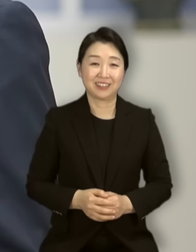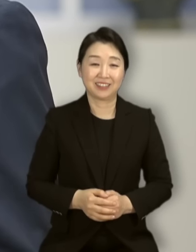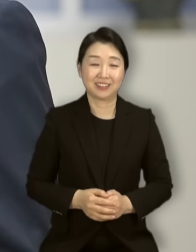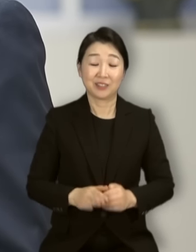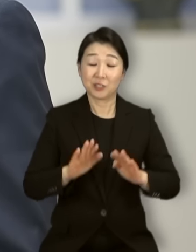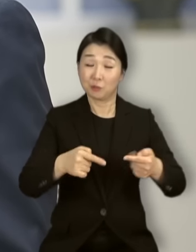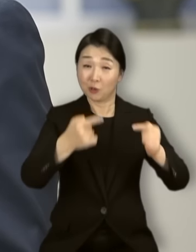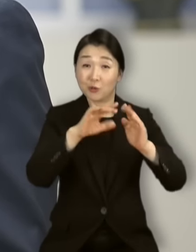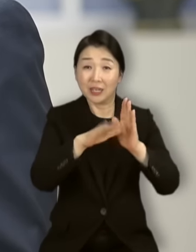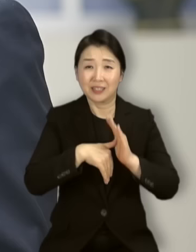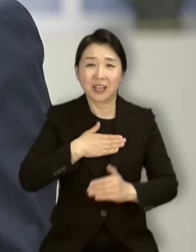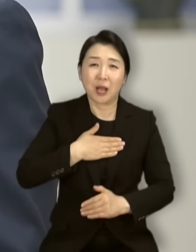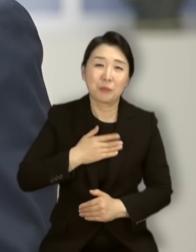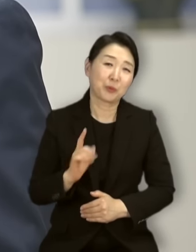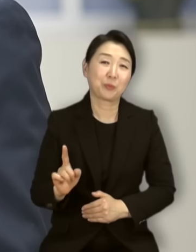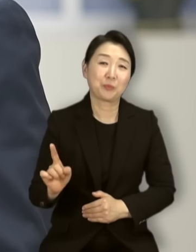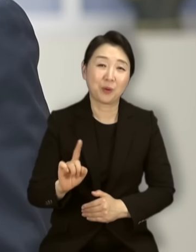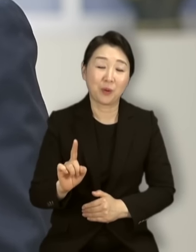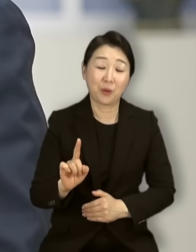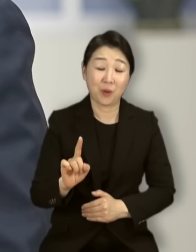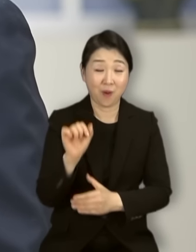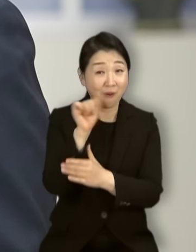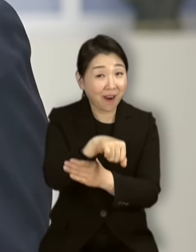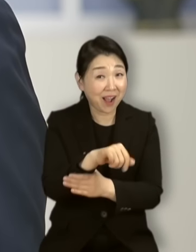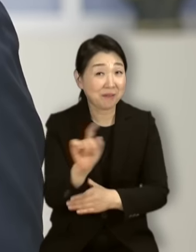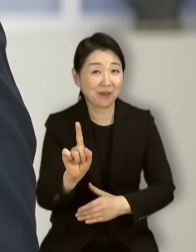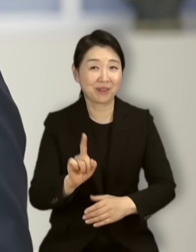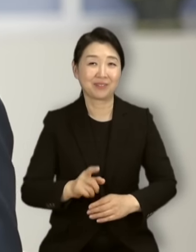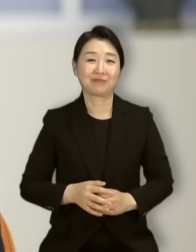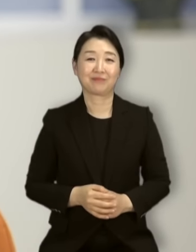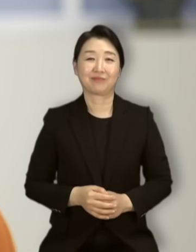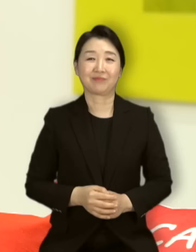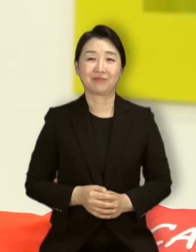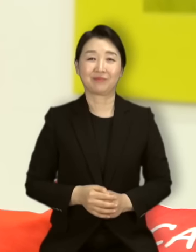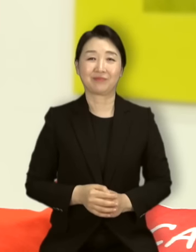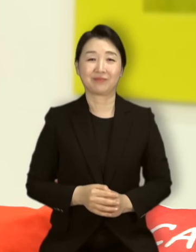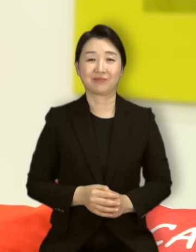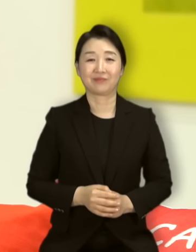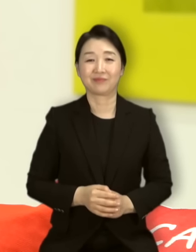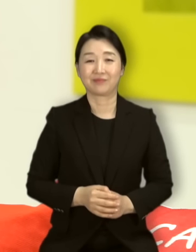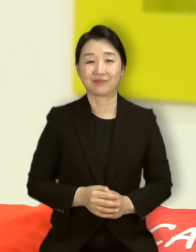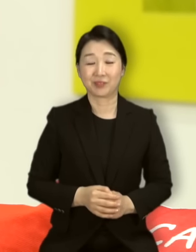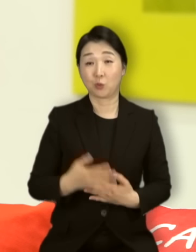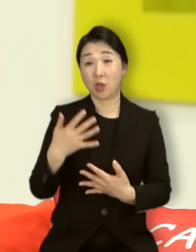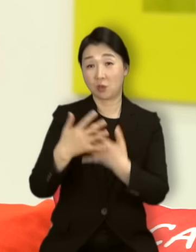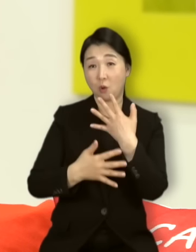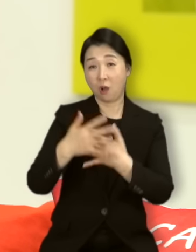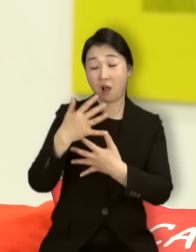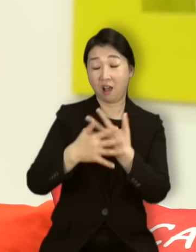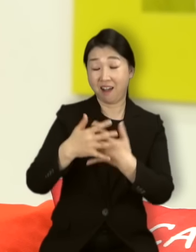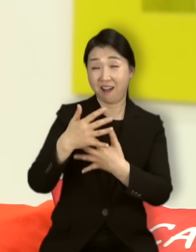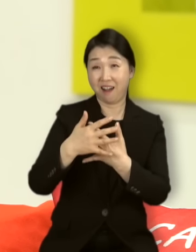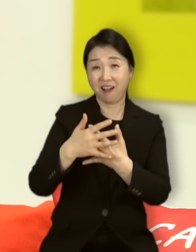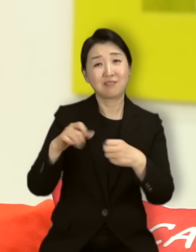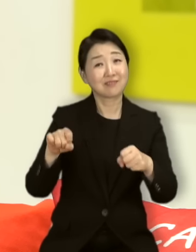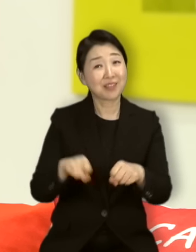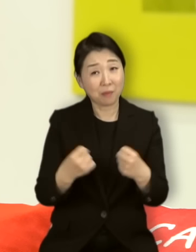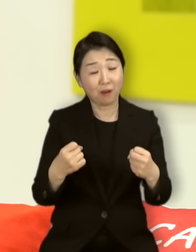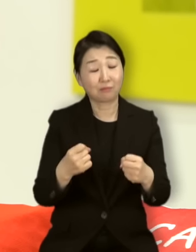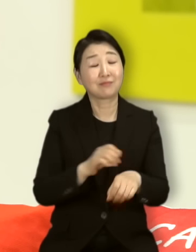딱 요번에 오셨길래 출연을 허락해 주셨어요 어 일단 영화도 너무 잘 됐고요